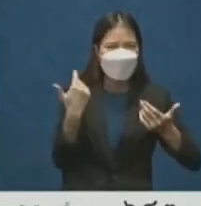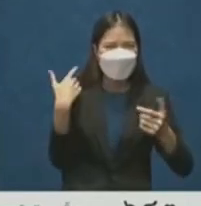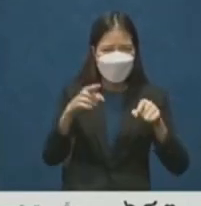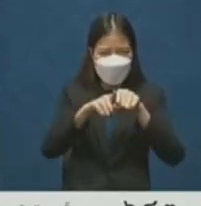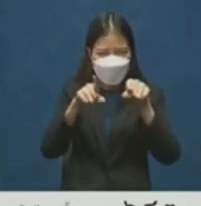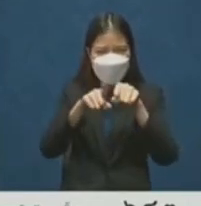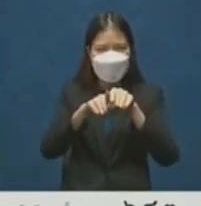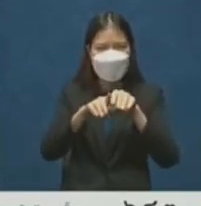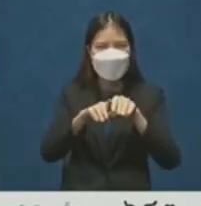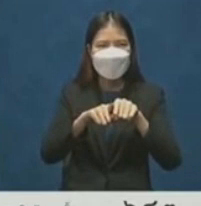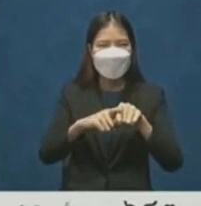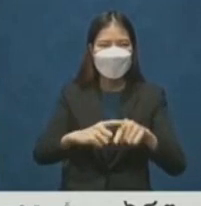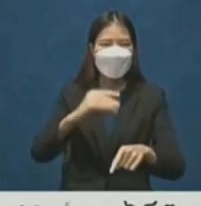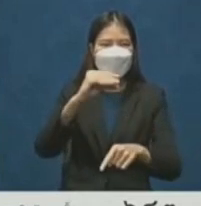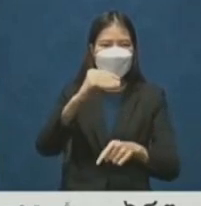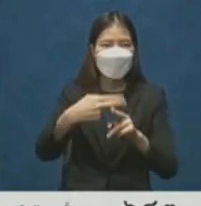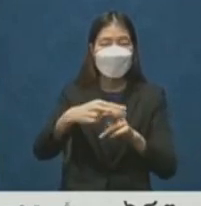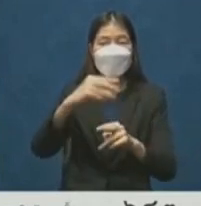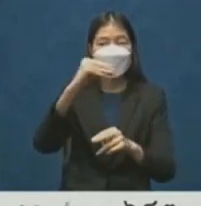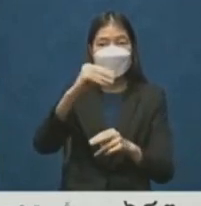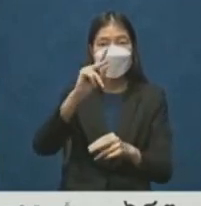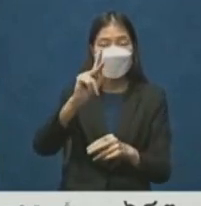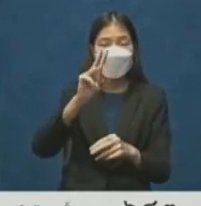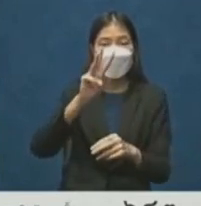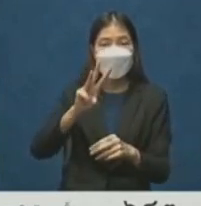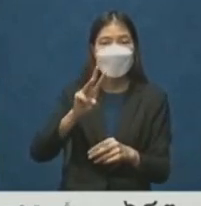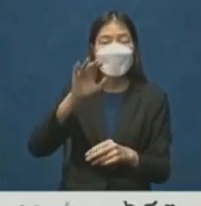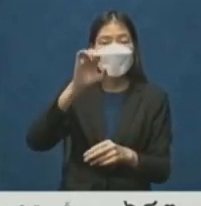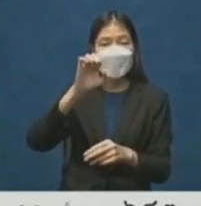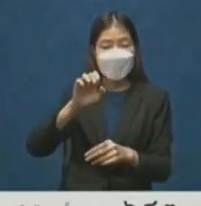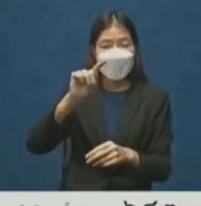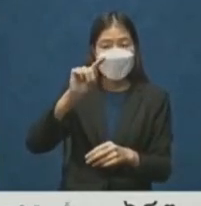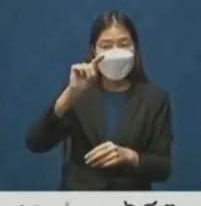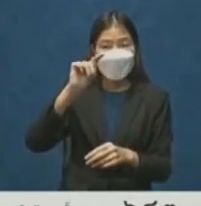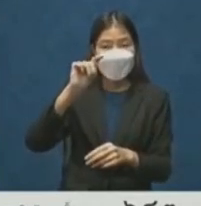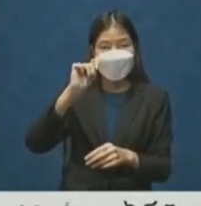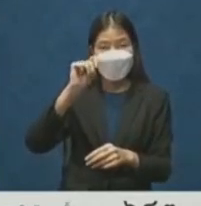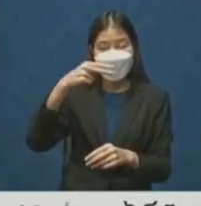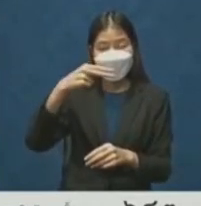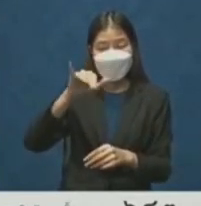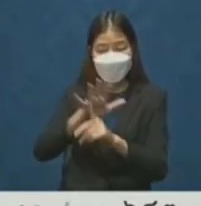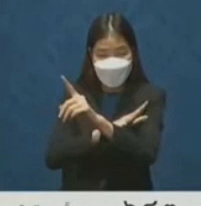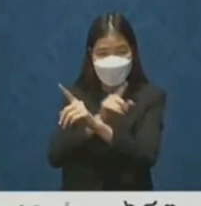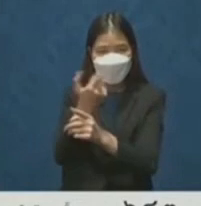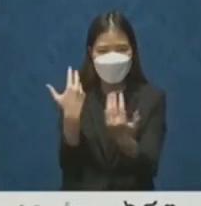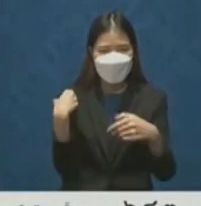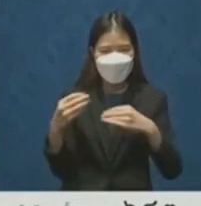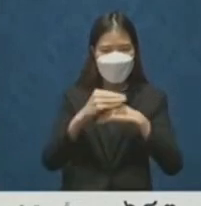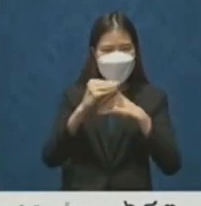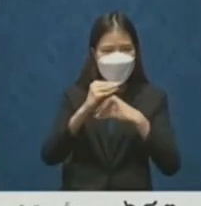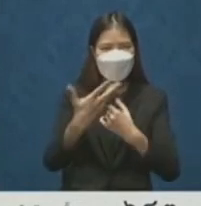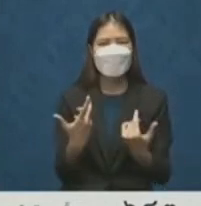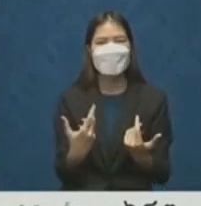งเหมือนมีอย่างท่านอาจารย์โควิดก็เพิ่มอีก5-6ประเด็นเขาจึงไม่ได้ใส่ไว้ตรงนี้เขาจึงเขียนว่